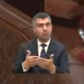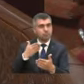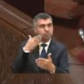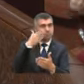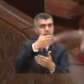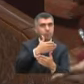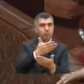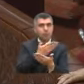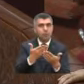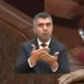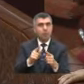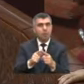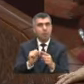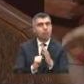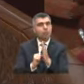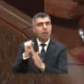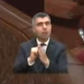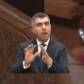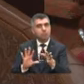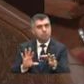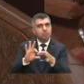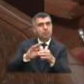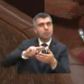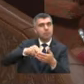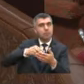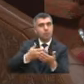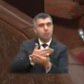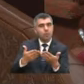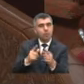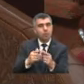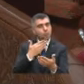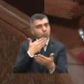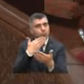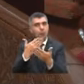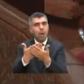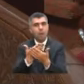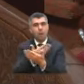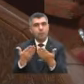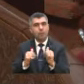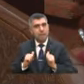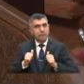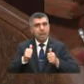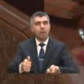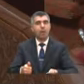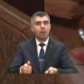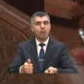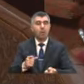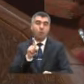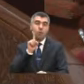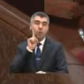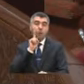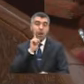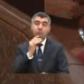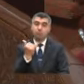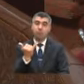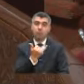نجاح لكل المؤسسات الوطنية التي ساهمت، والتي من هذا المنبر أني كنشكرها على التعبئة ديالها، واللي النساء خاصة